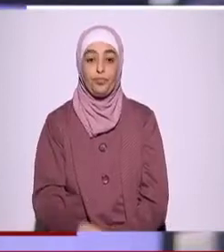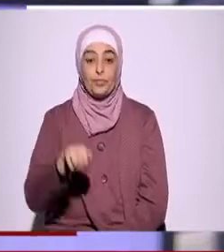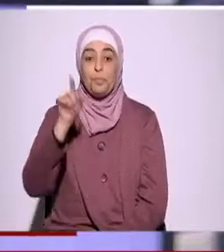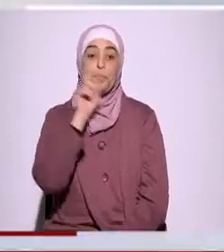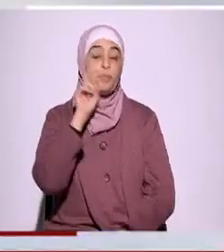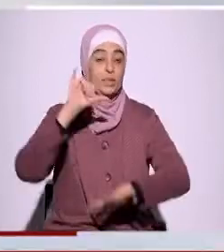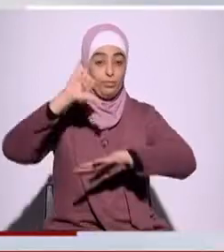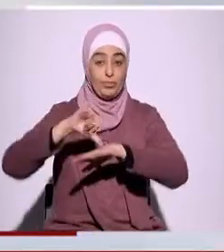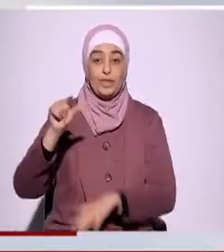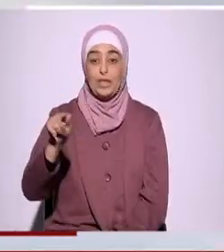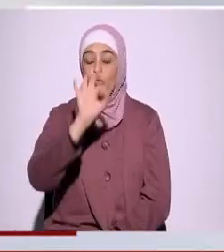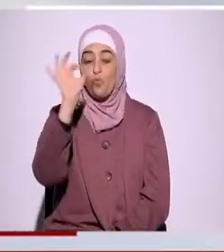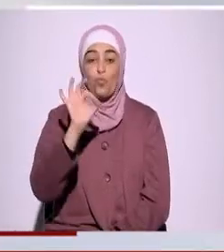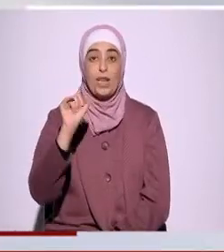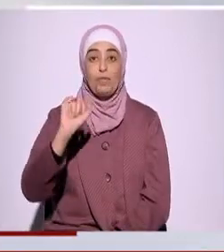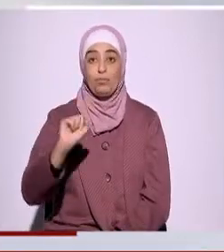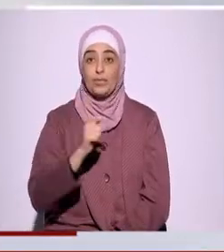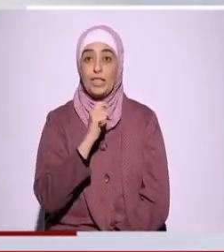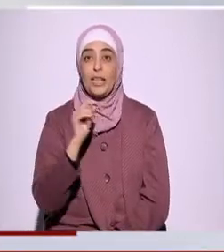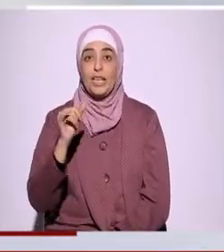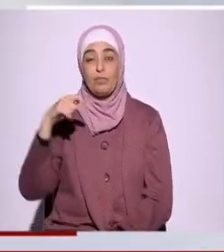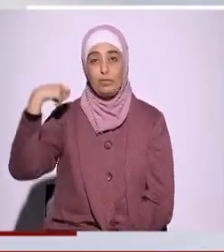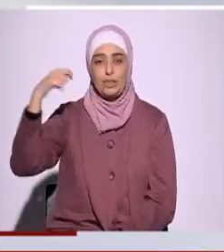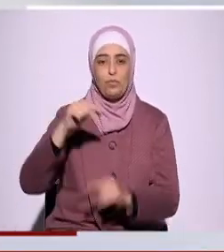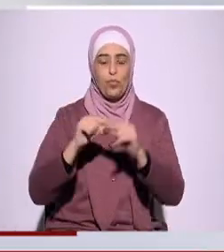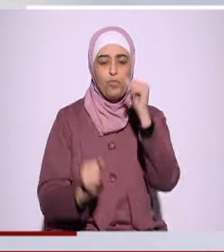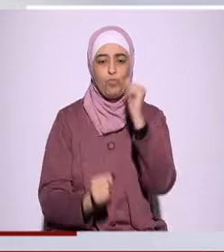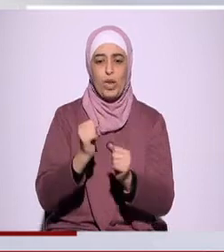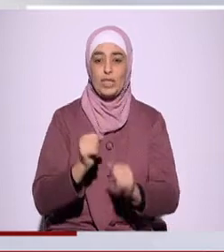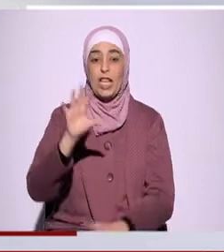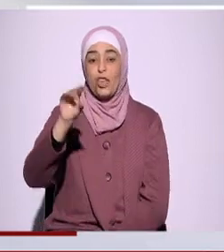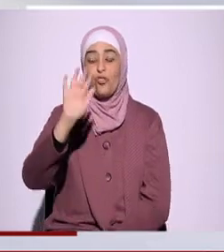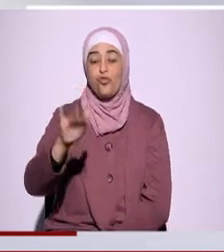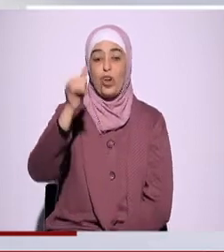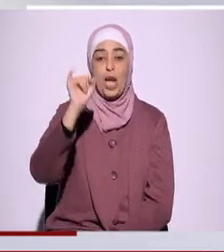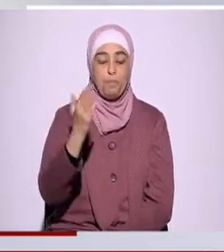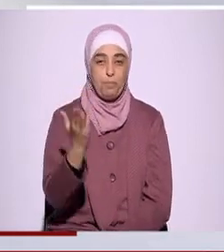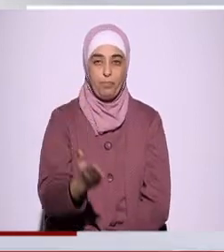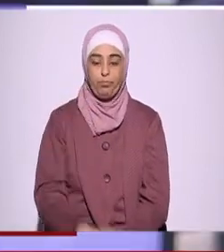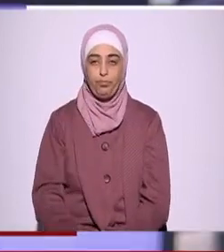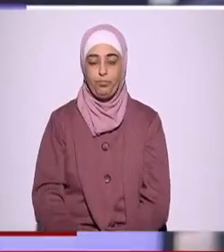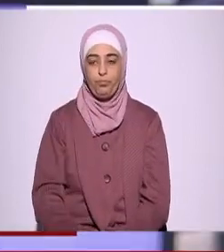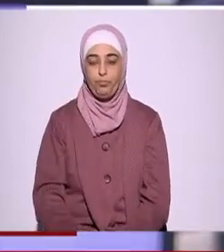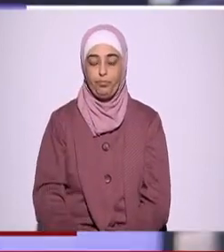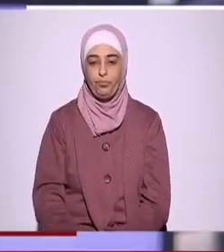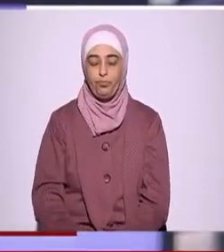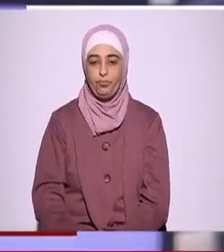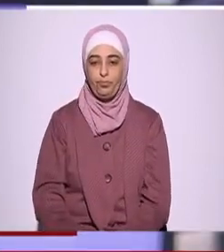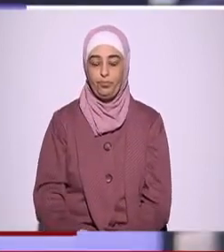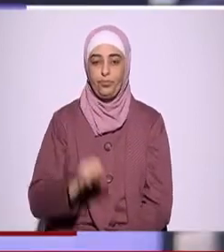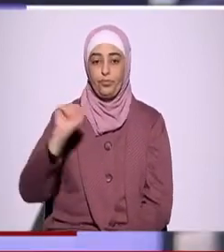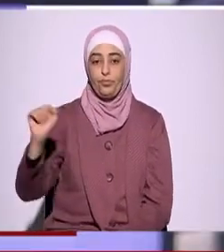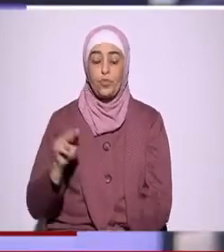من لندن. نرحب بالقيادي في الجبهة الوطنية العريضة هشام أبو ريدة. أهلا بك سيد هشام. وإلى أي مدى تبدو